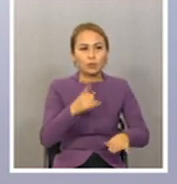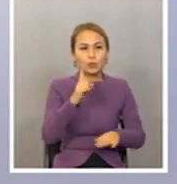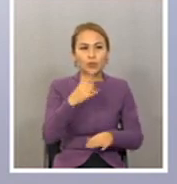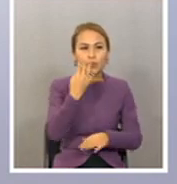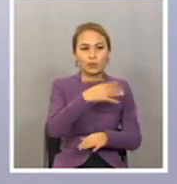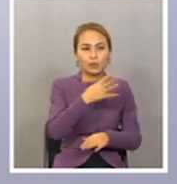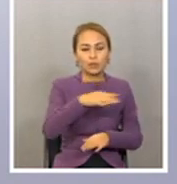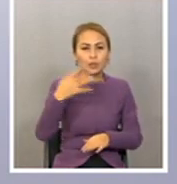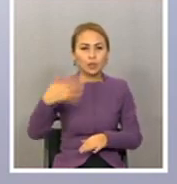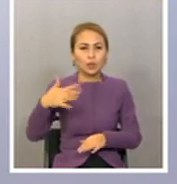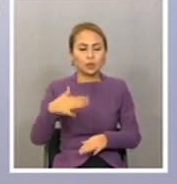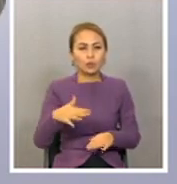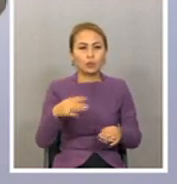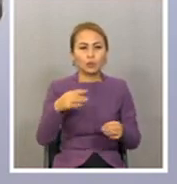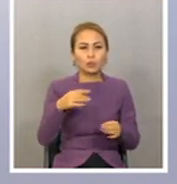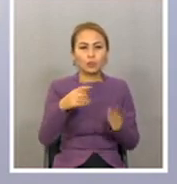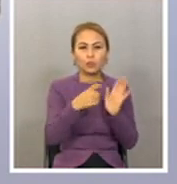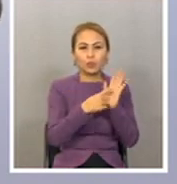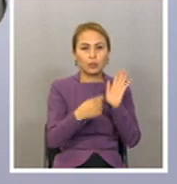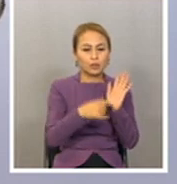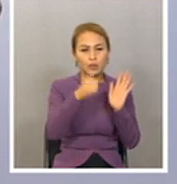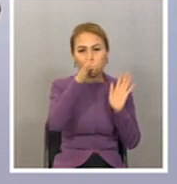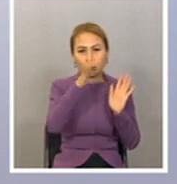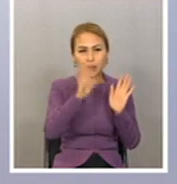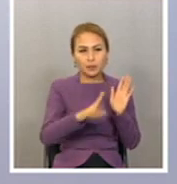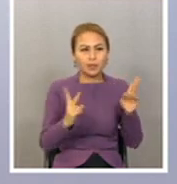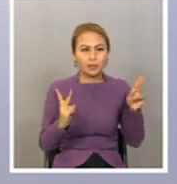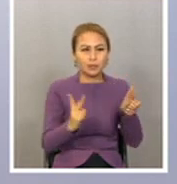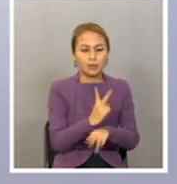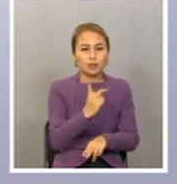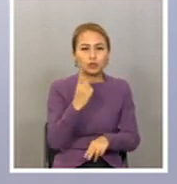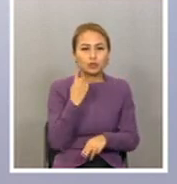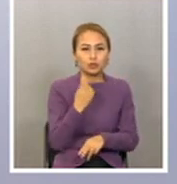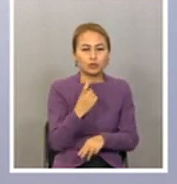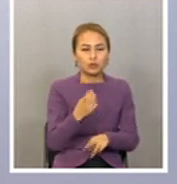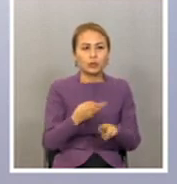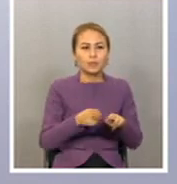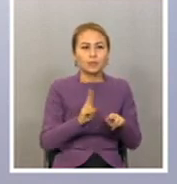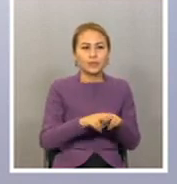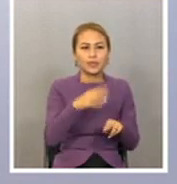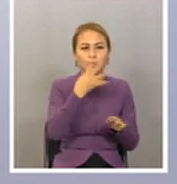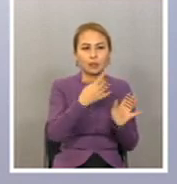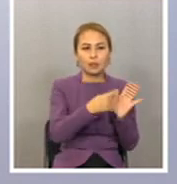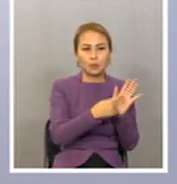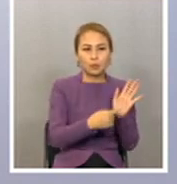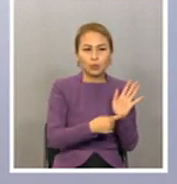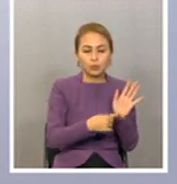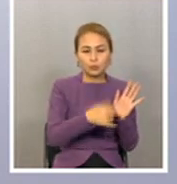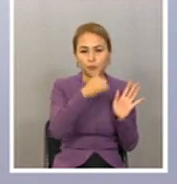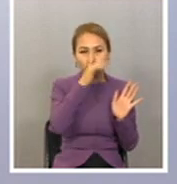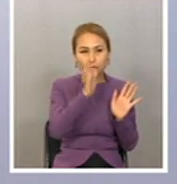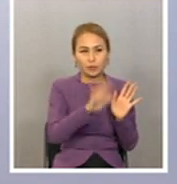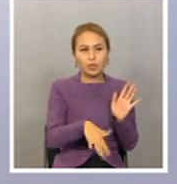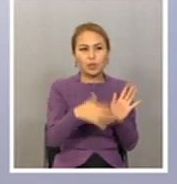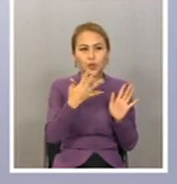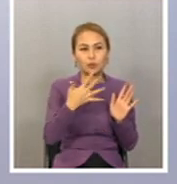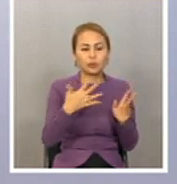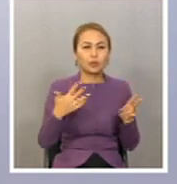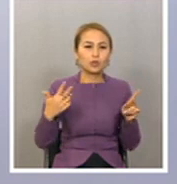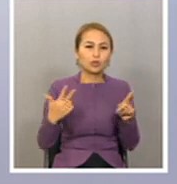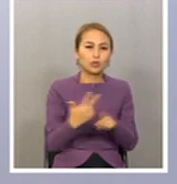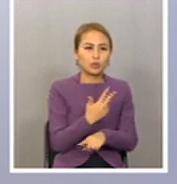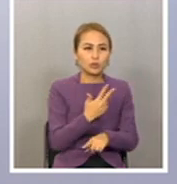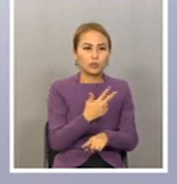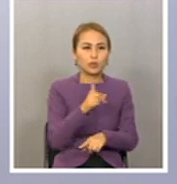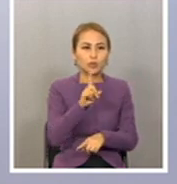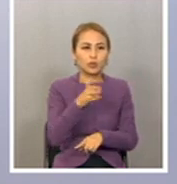бөлінбейді. Сондықтан 50-ді 2 еселейміз. 100. 100-де 40-қа бөлінбейді. 50-ді 3 еселейміз. 150. Ол